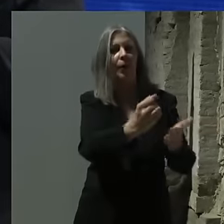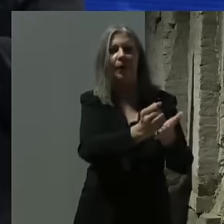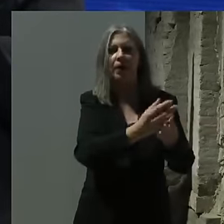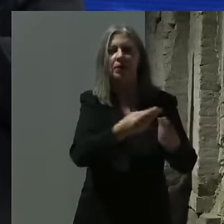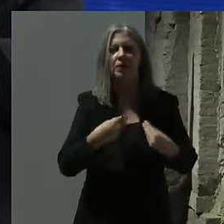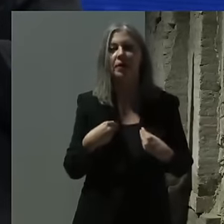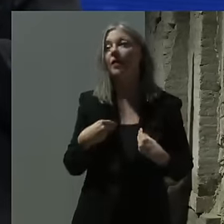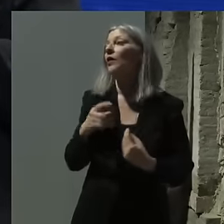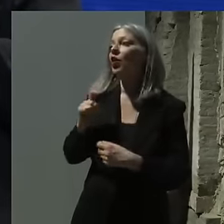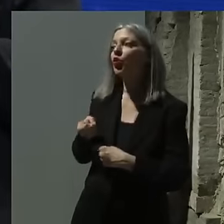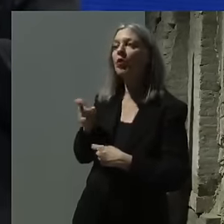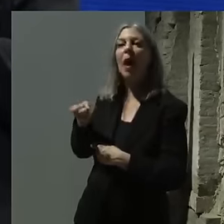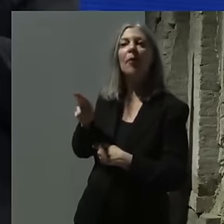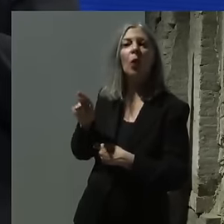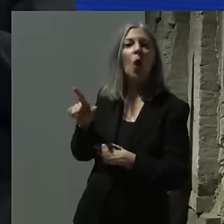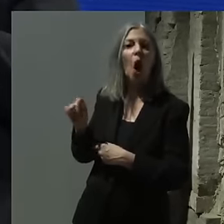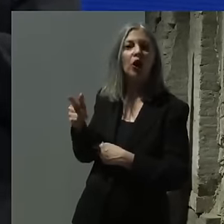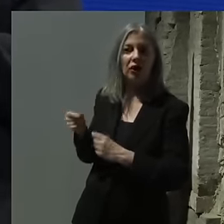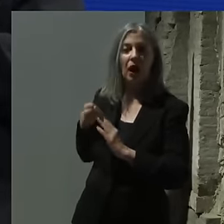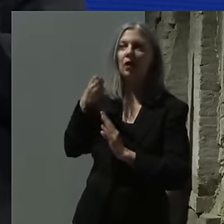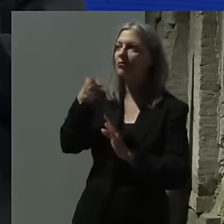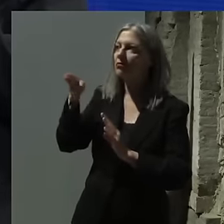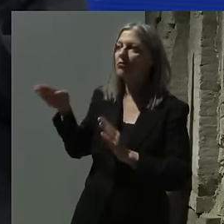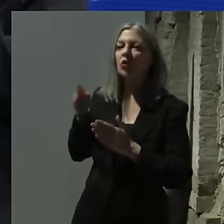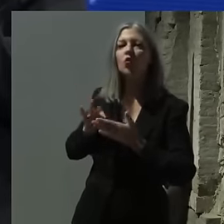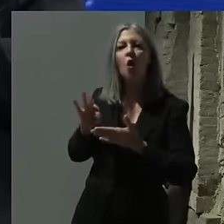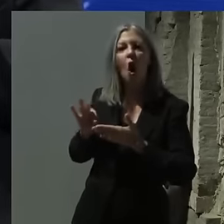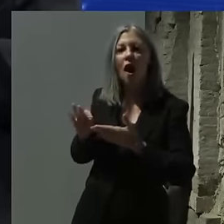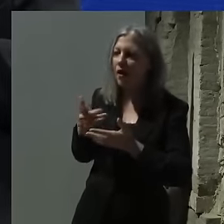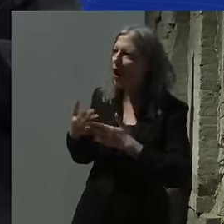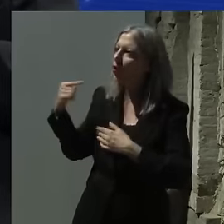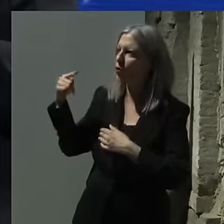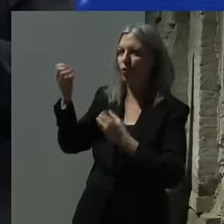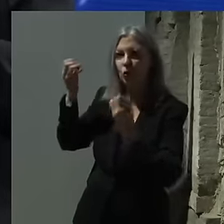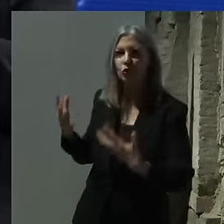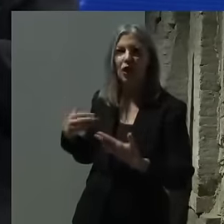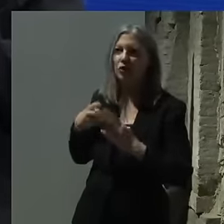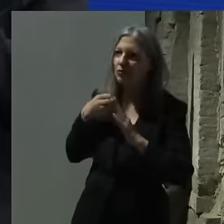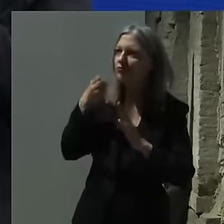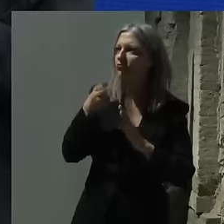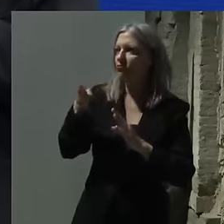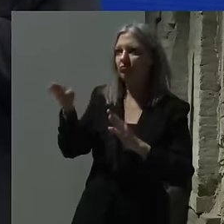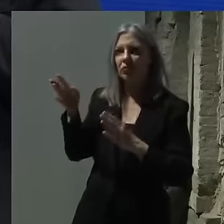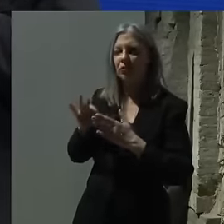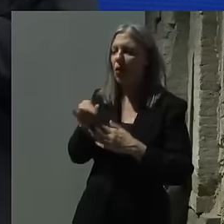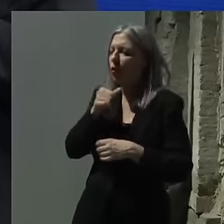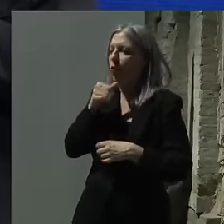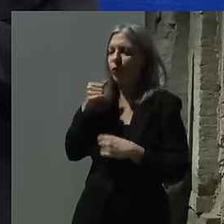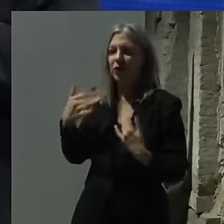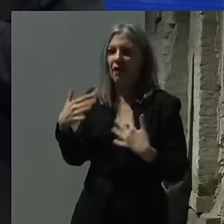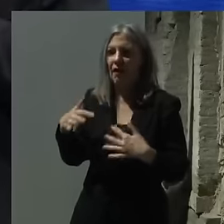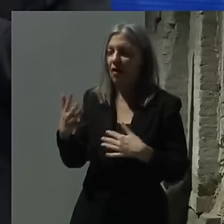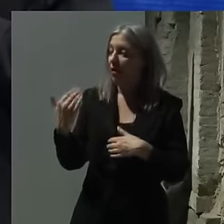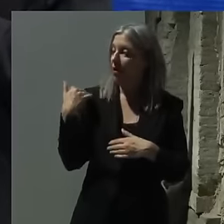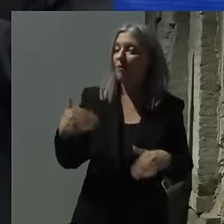Giuseppe Gullotta va in giro nelle scuole a raccontare questa assurda vicenda, e credo che sia molto utile. Ne parlavamo oggi al tavolo, perché